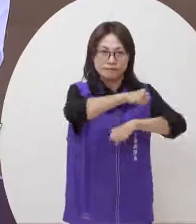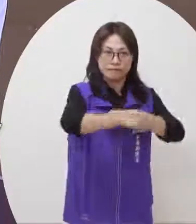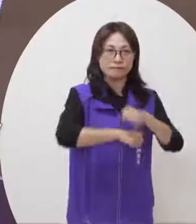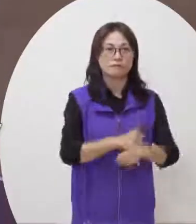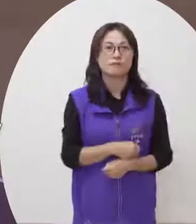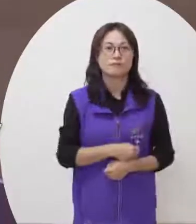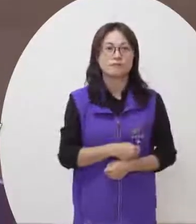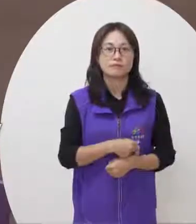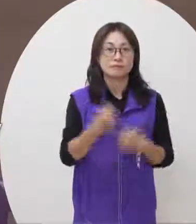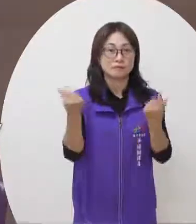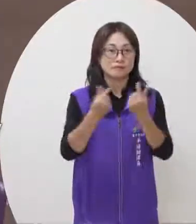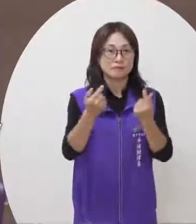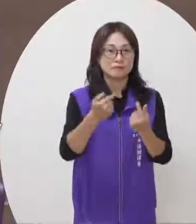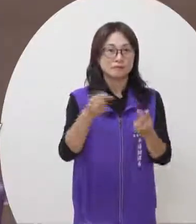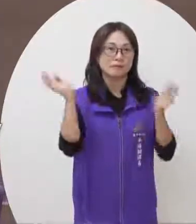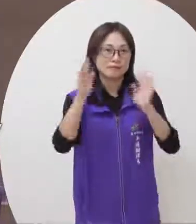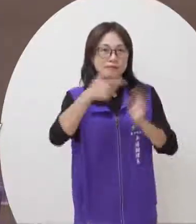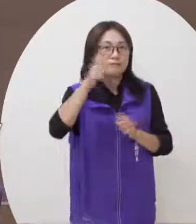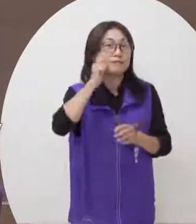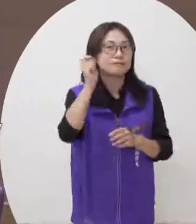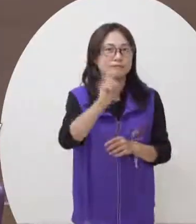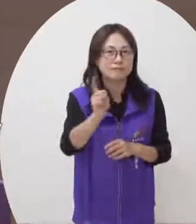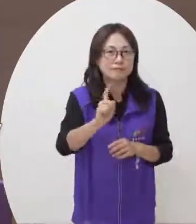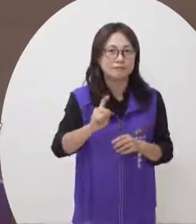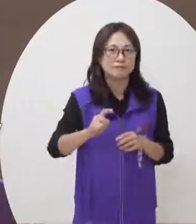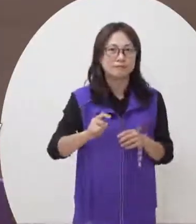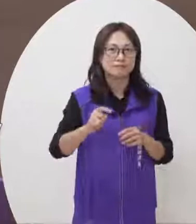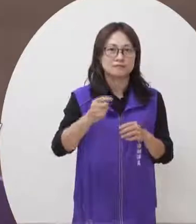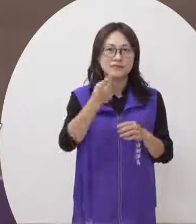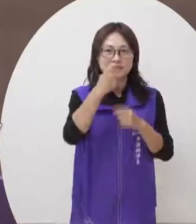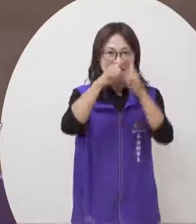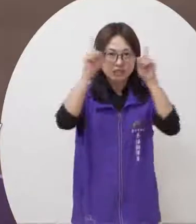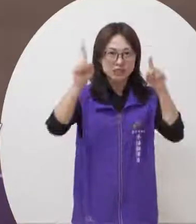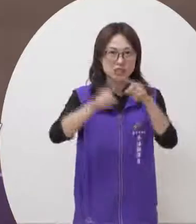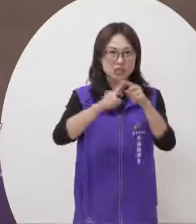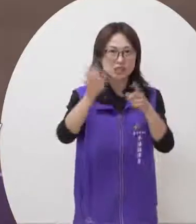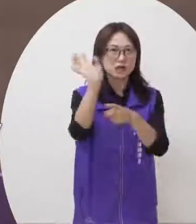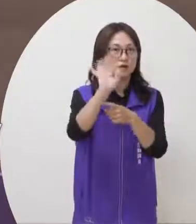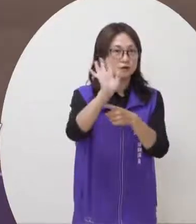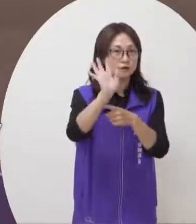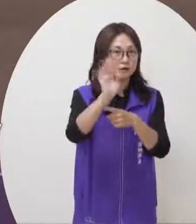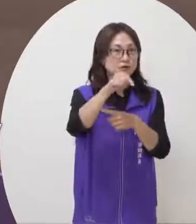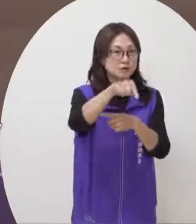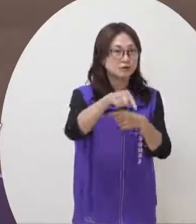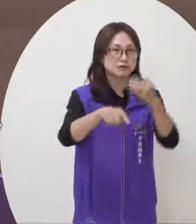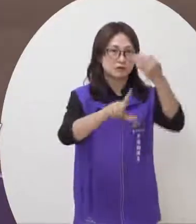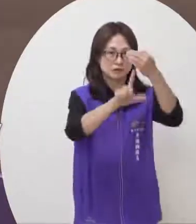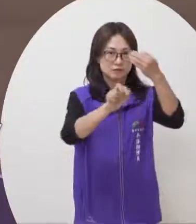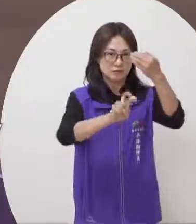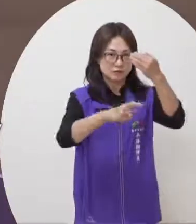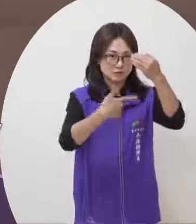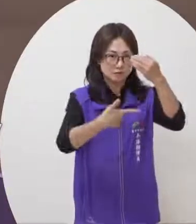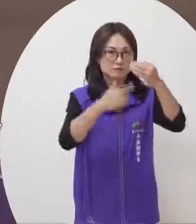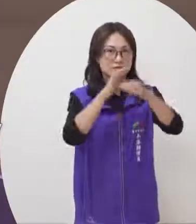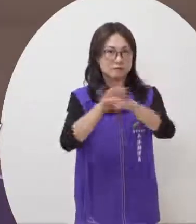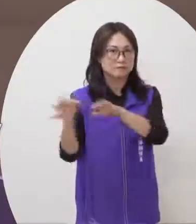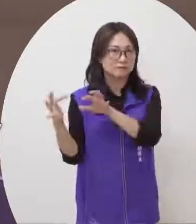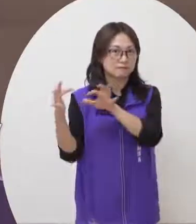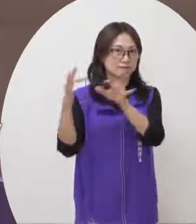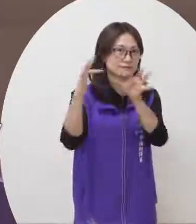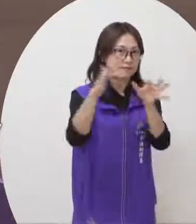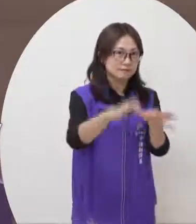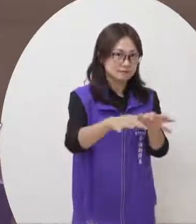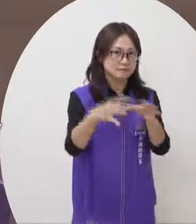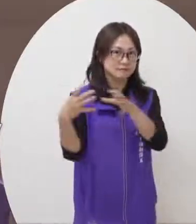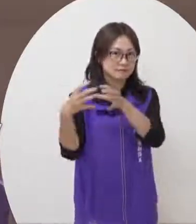车，所以纸风车哈，9月26号会来市府广场前，从傍晚到晚上